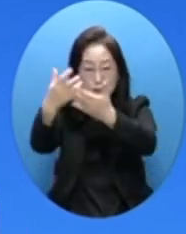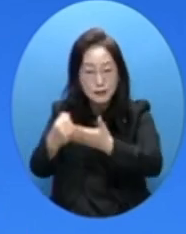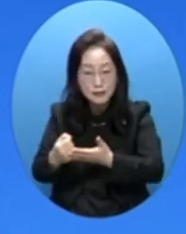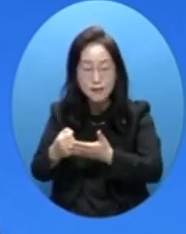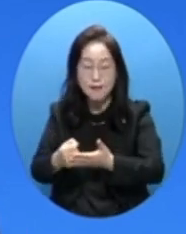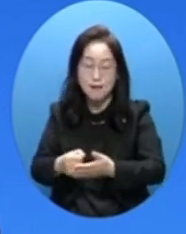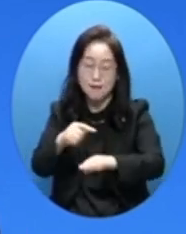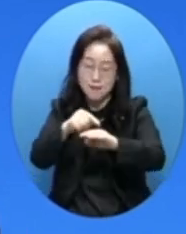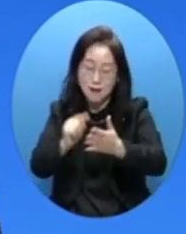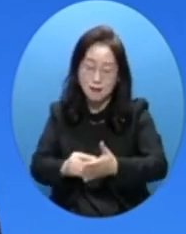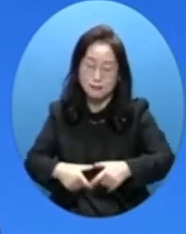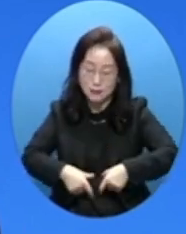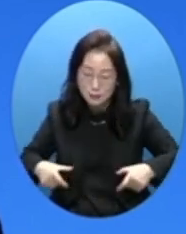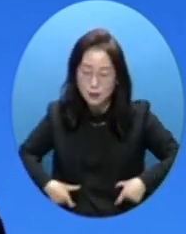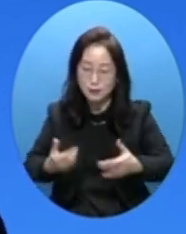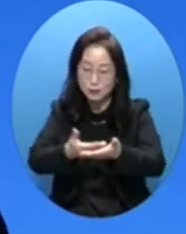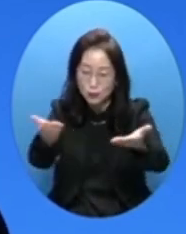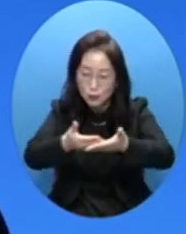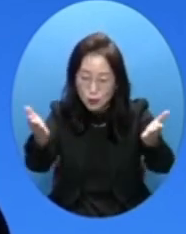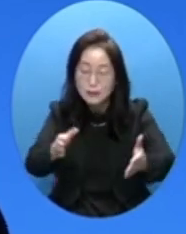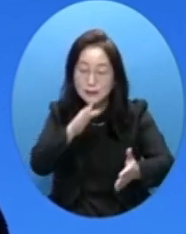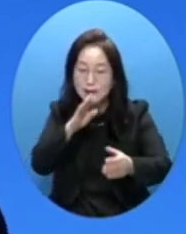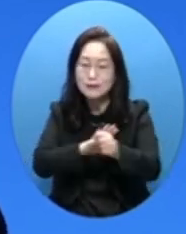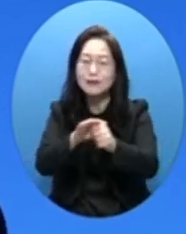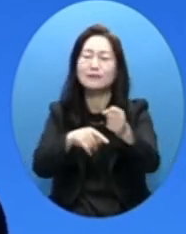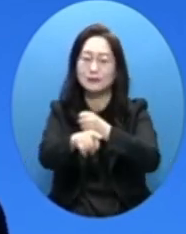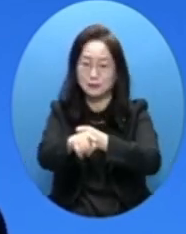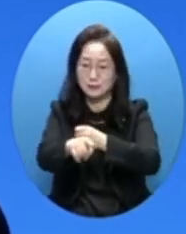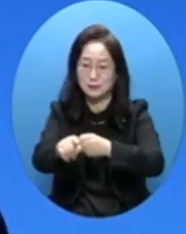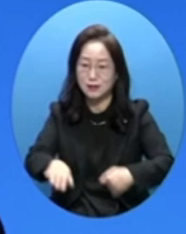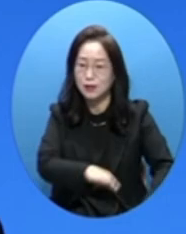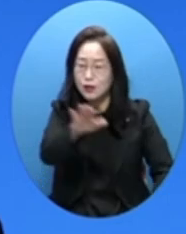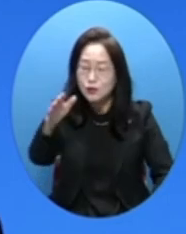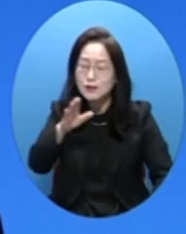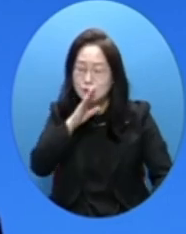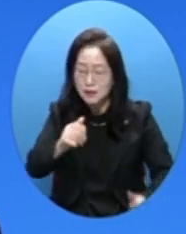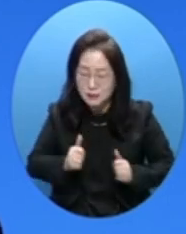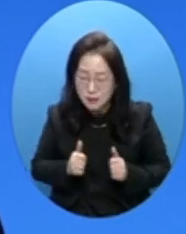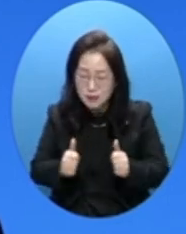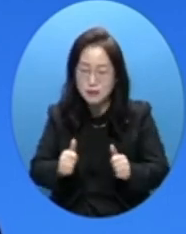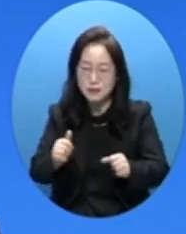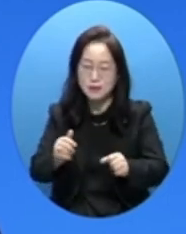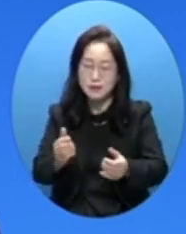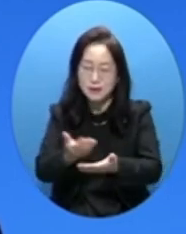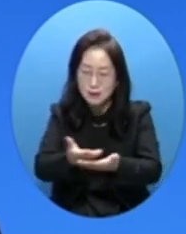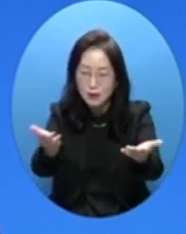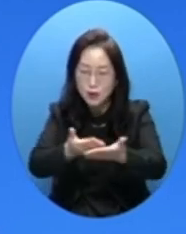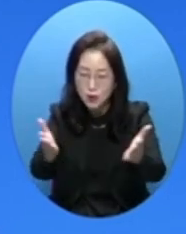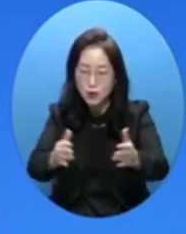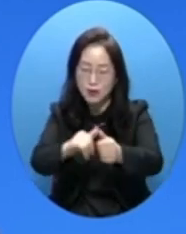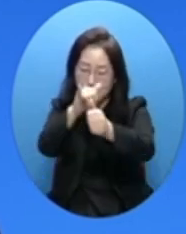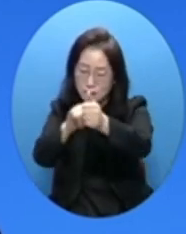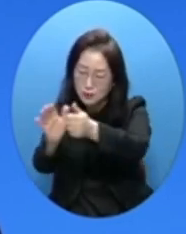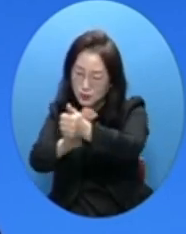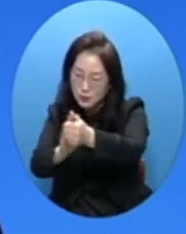나눔과 섬김이 이루어지게 되는 것입니다. 우리가 더 힘써 나눠야 합니다. 더 섬겨야 됩니다. 교회 내 가난으로 인해서 고난당한